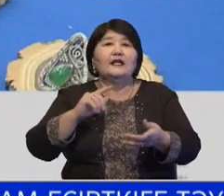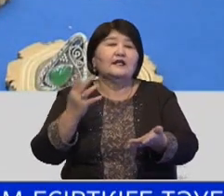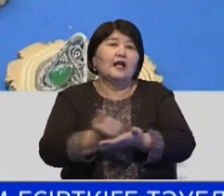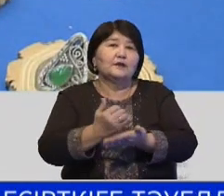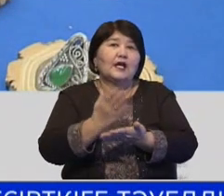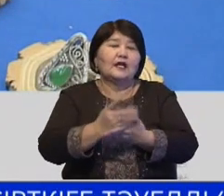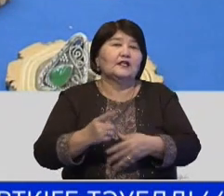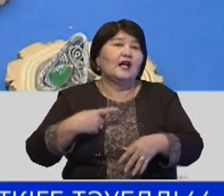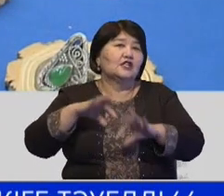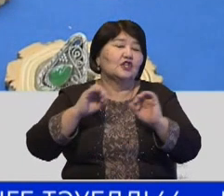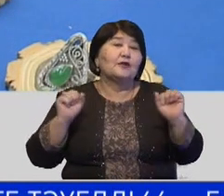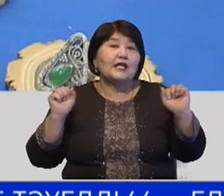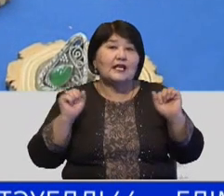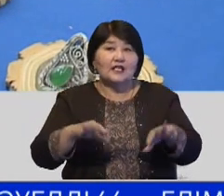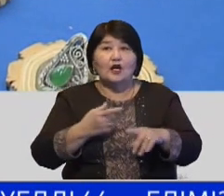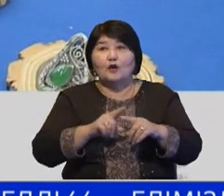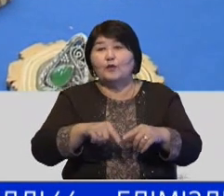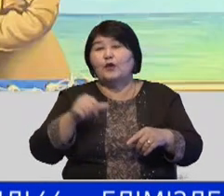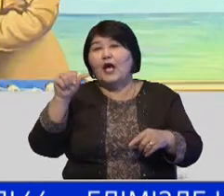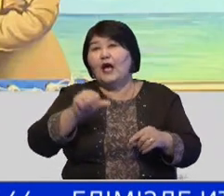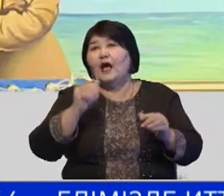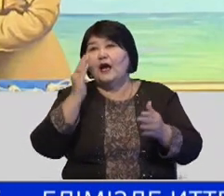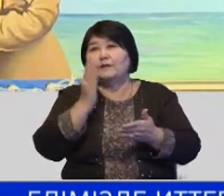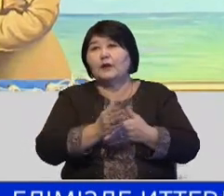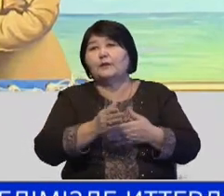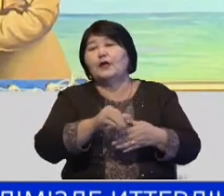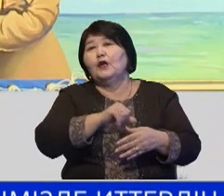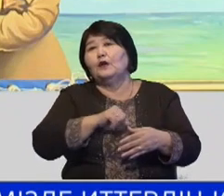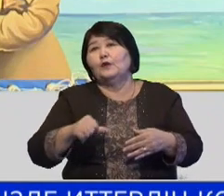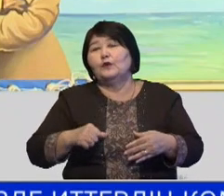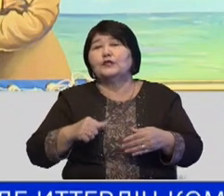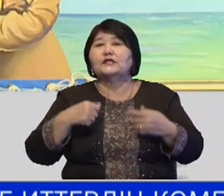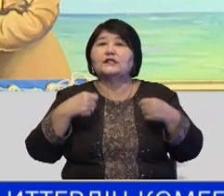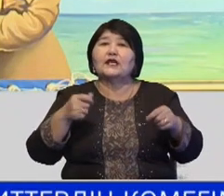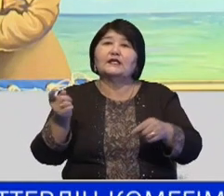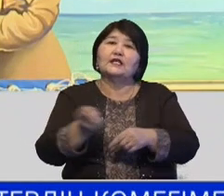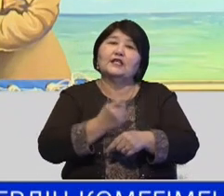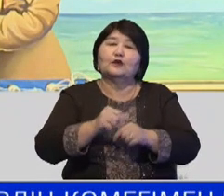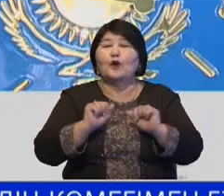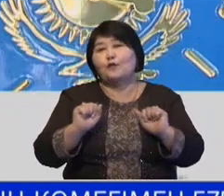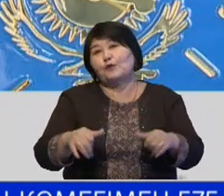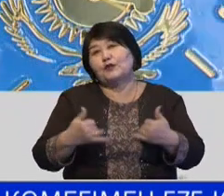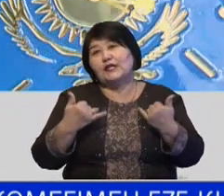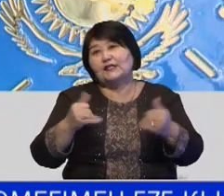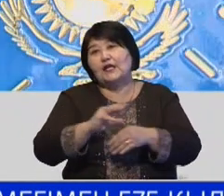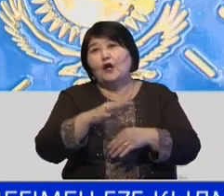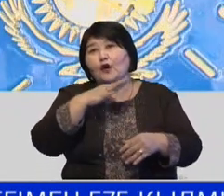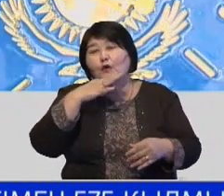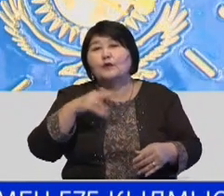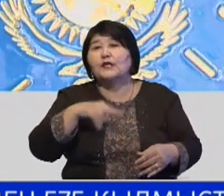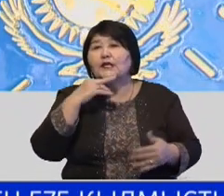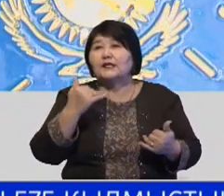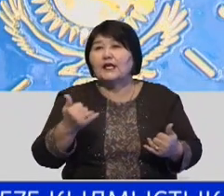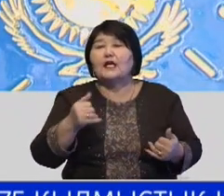айналдырып жүрген шеберлер жиналды. Оларға апта бойы орталықта өз өнімдерін жарнамалап, сатуға мүмкіндік жасалды. Көпшілік